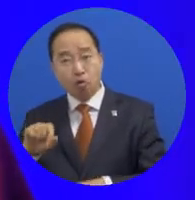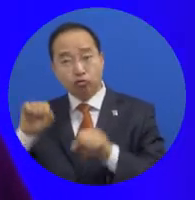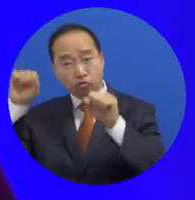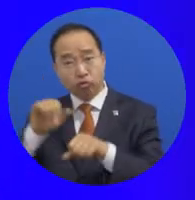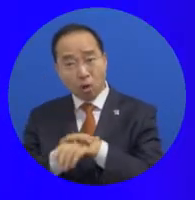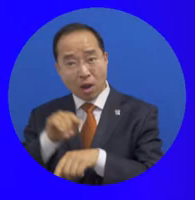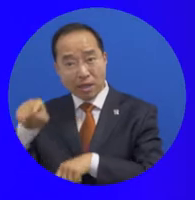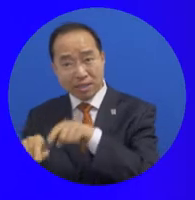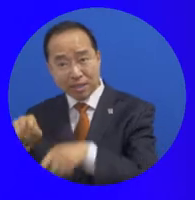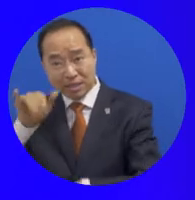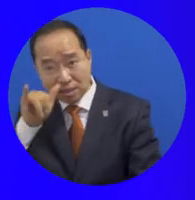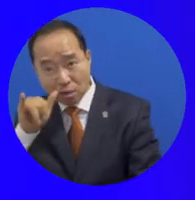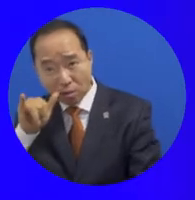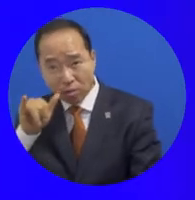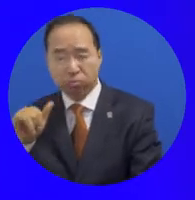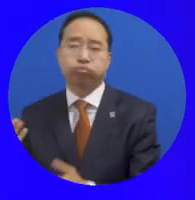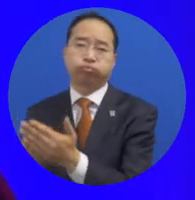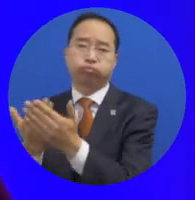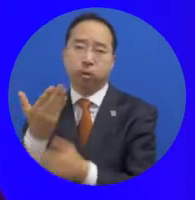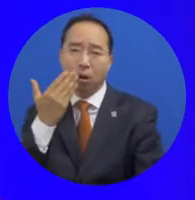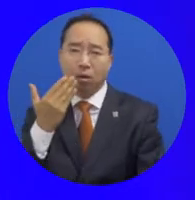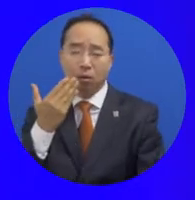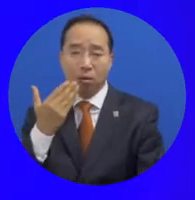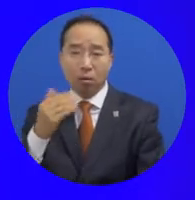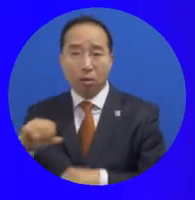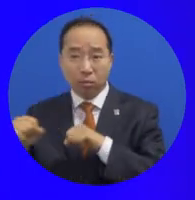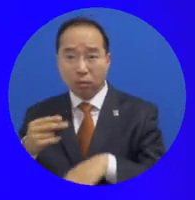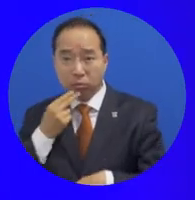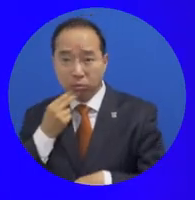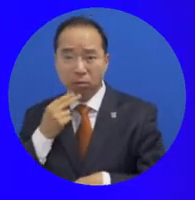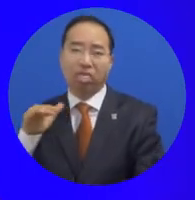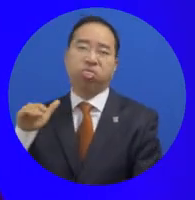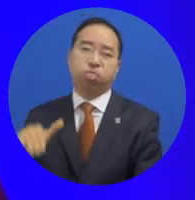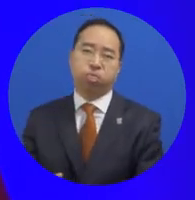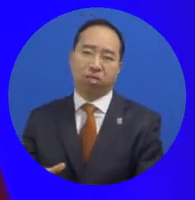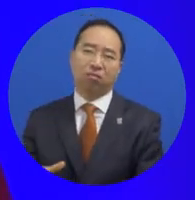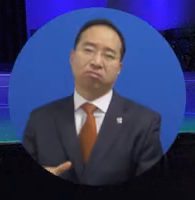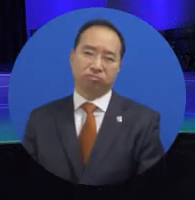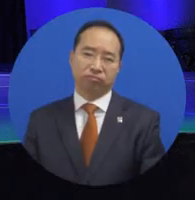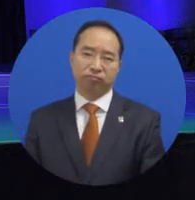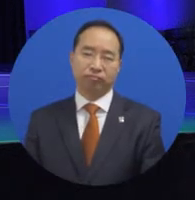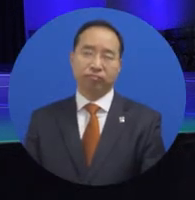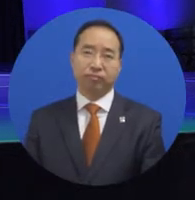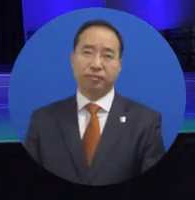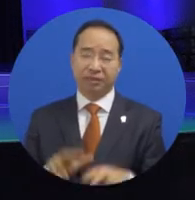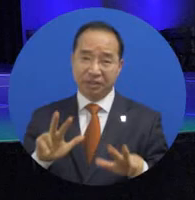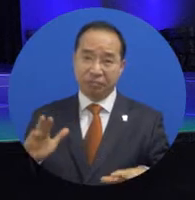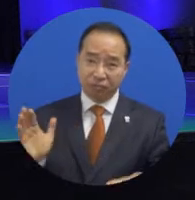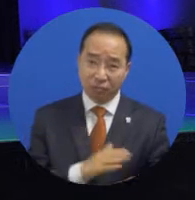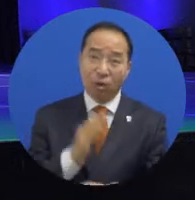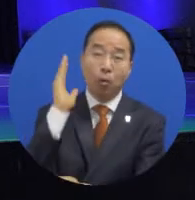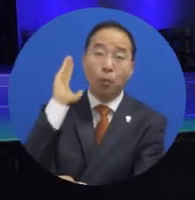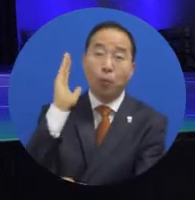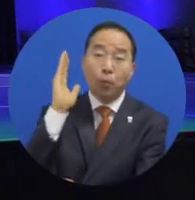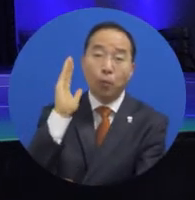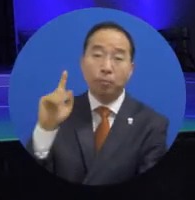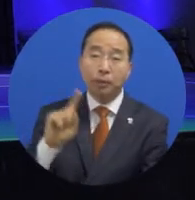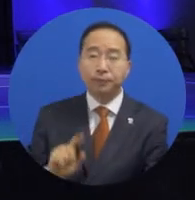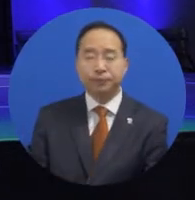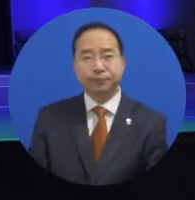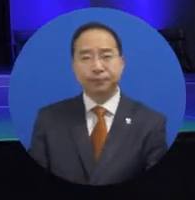따라서 여러분들의 어떤 삶에 커다란 차이가 벌어집니다. 제가 지금부터 해드릴